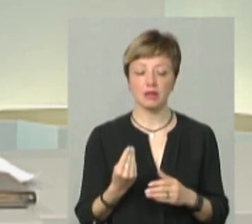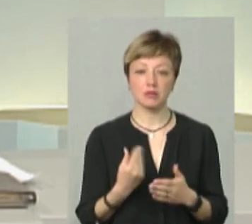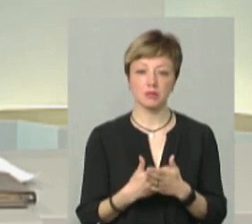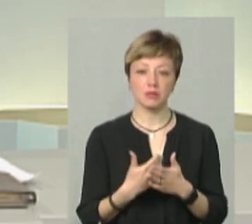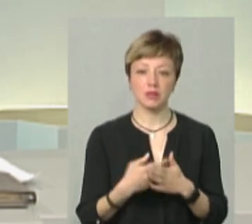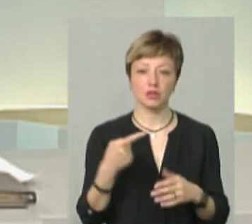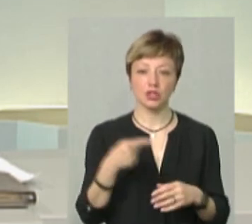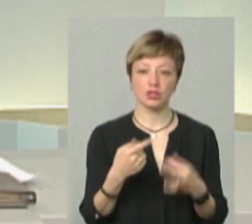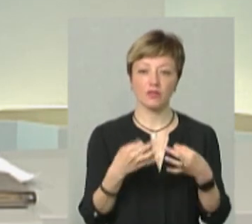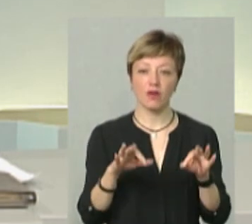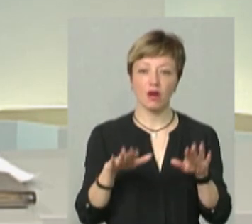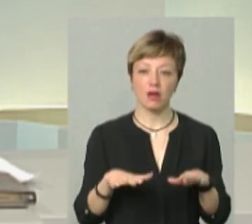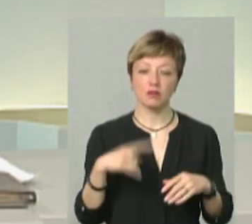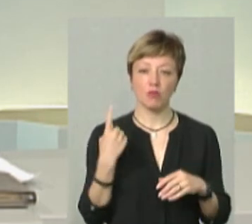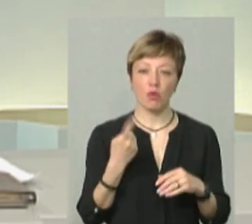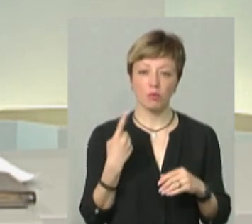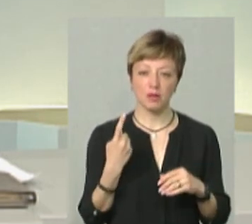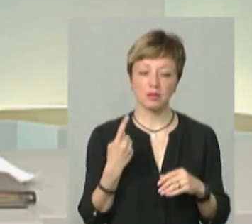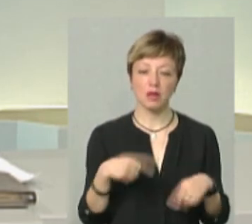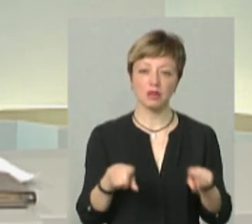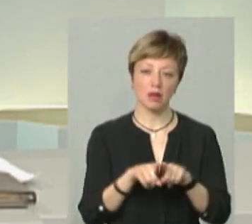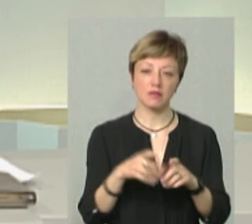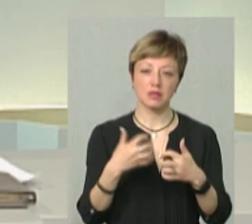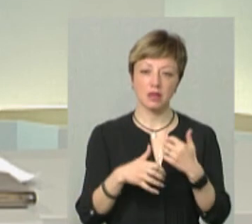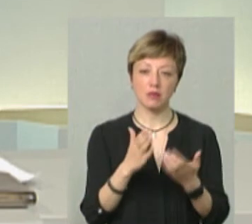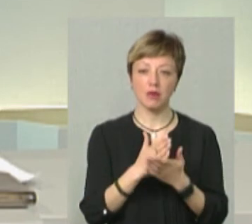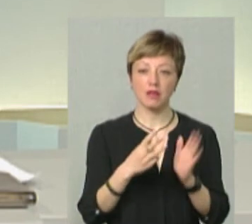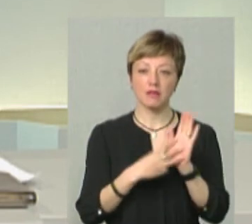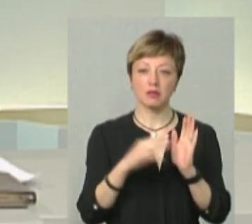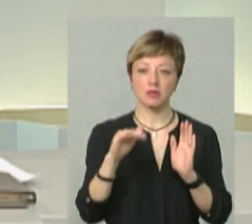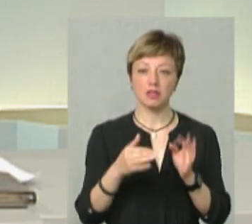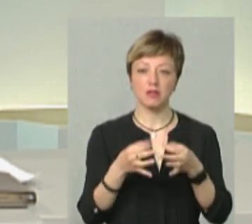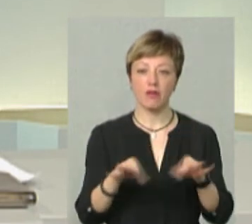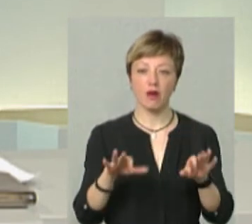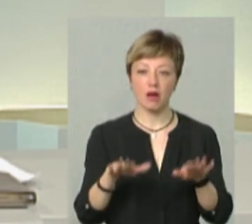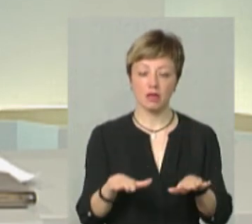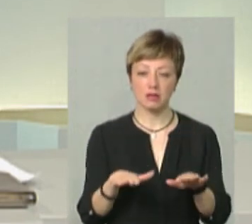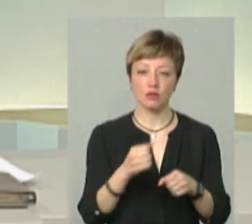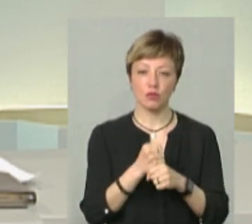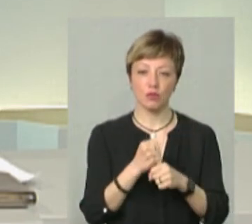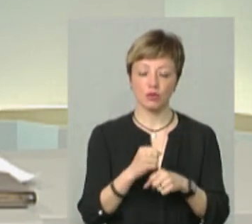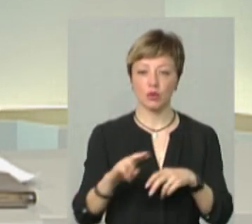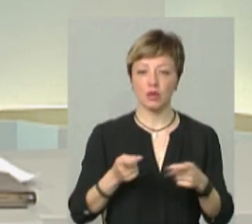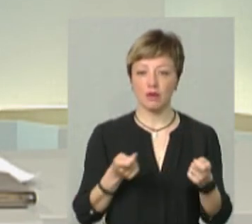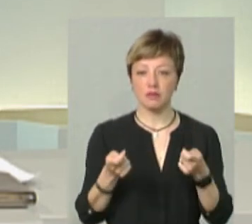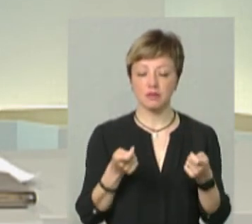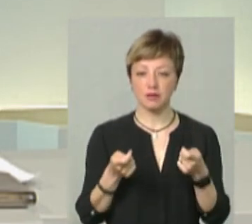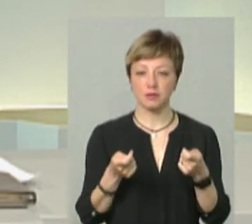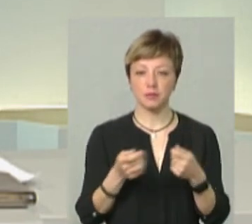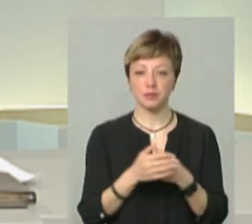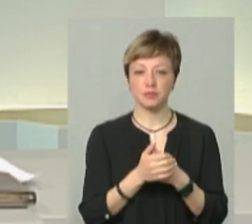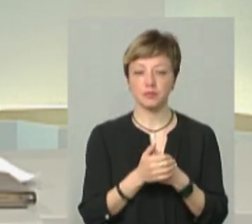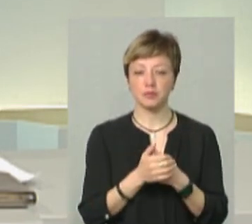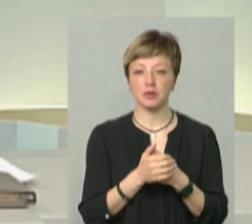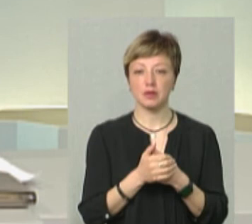теж біля 1000 вакансій по області, а так в середньому мали 8 тисяч вакансій від роботодавців,